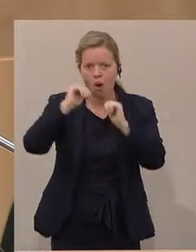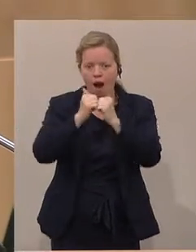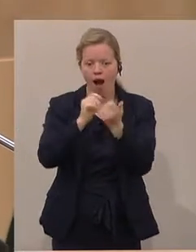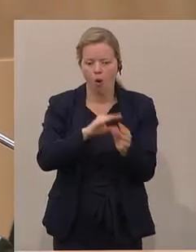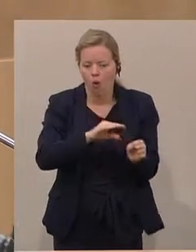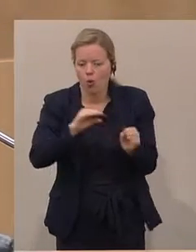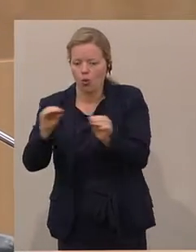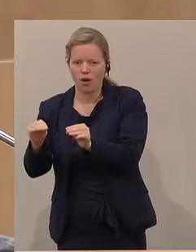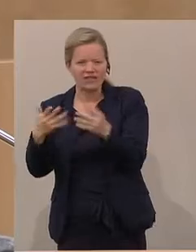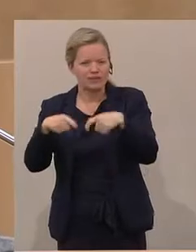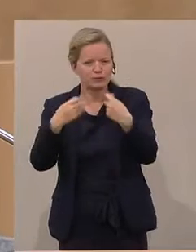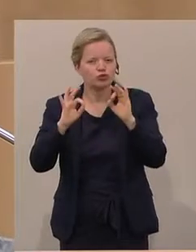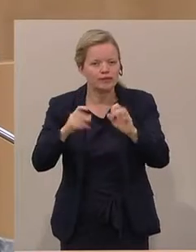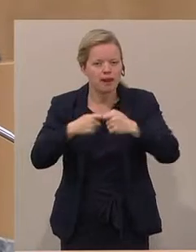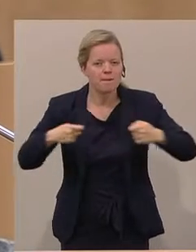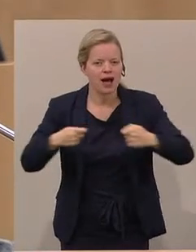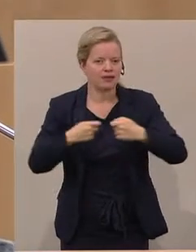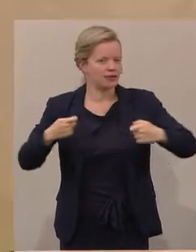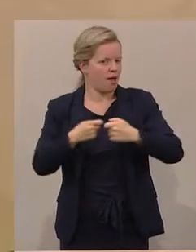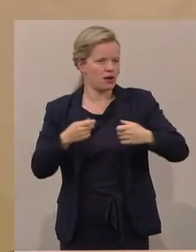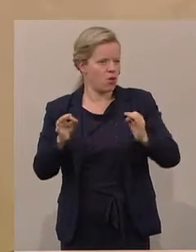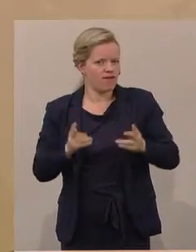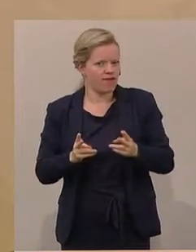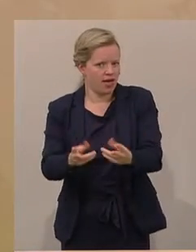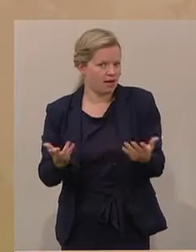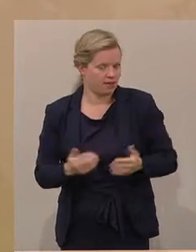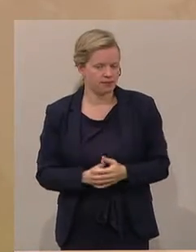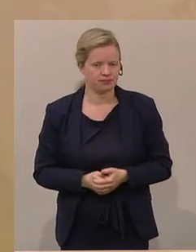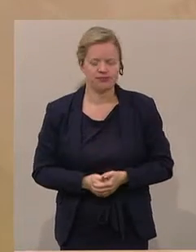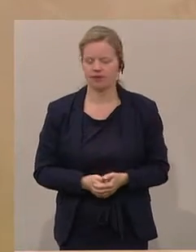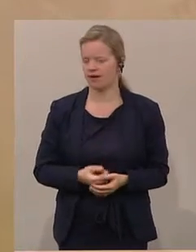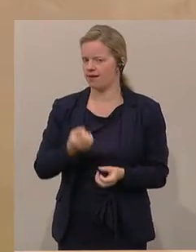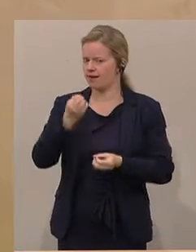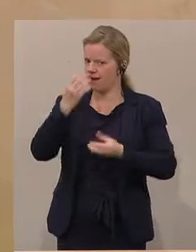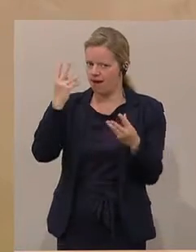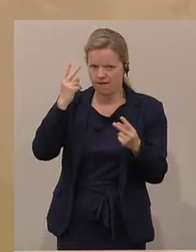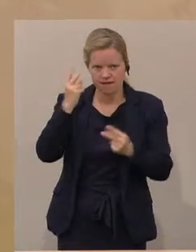spezielle Maßnahmen, Mittel und Wege und Möglichkeiten? Ja, natürlich ist im Bereich der